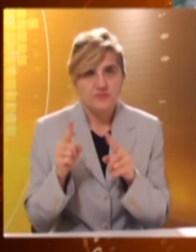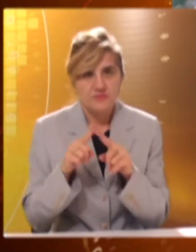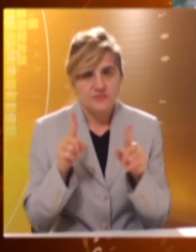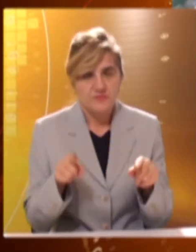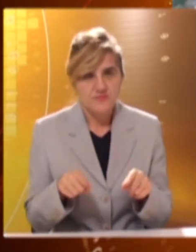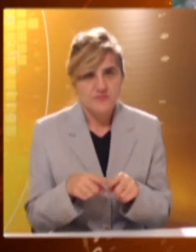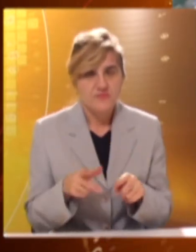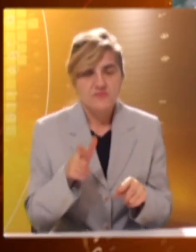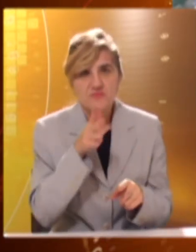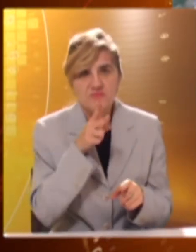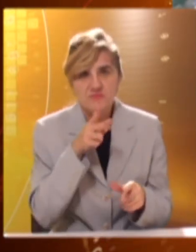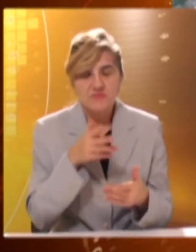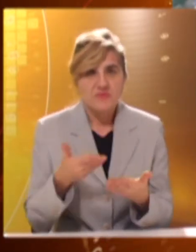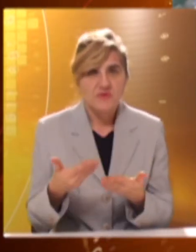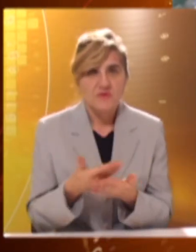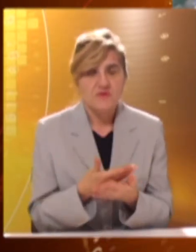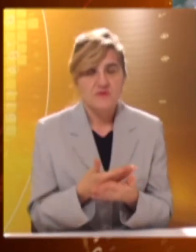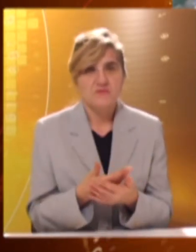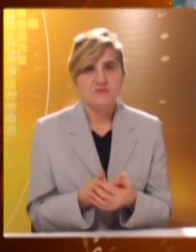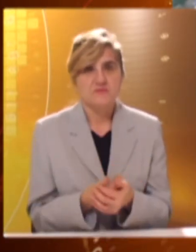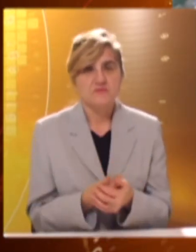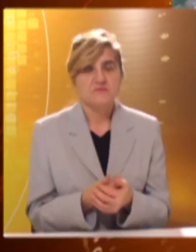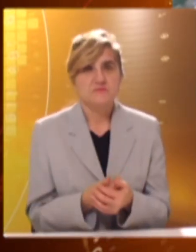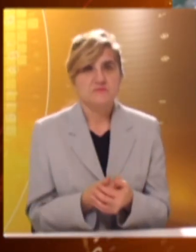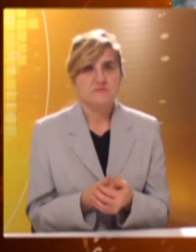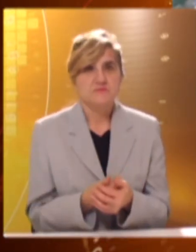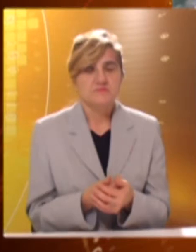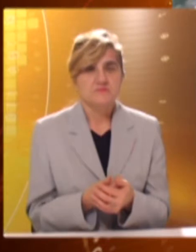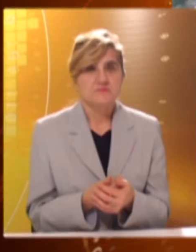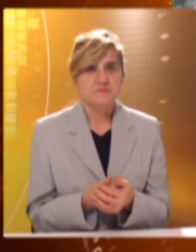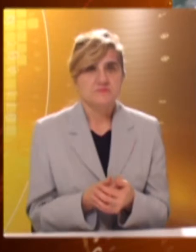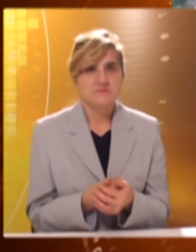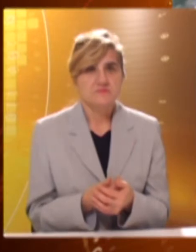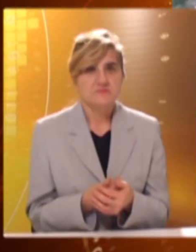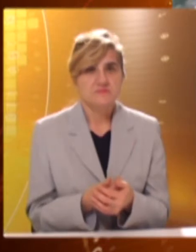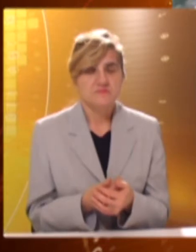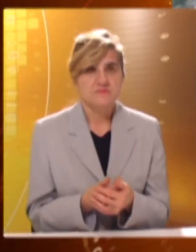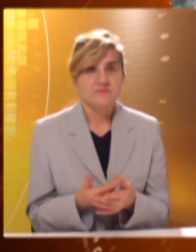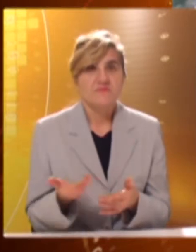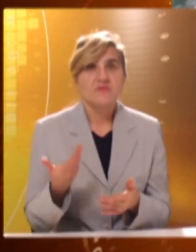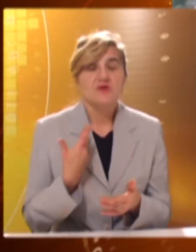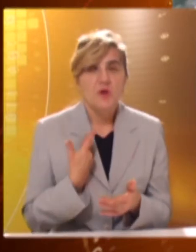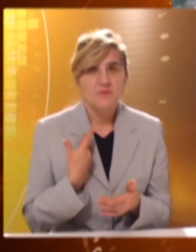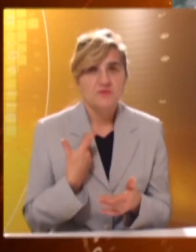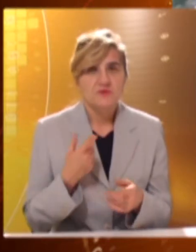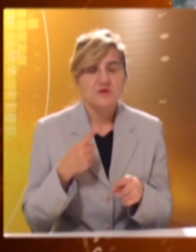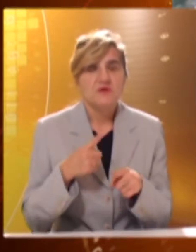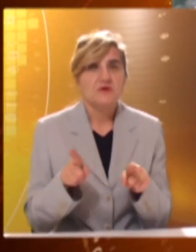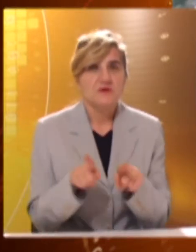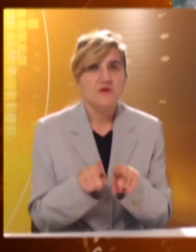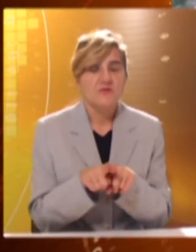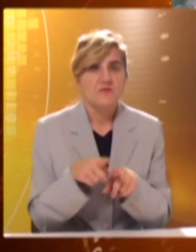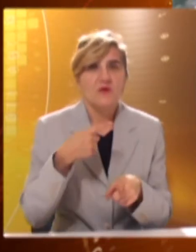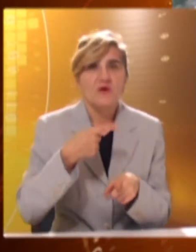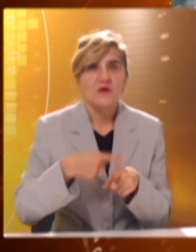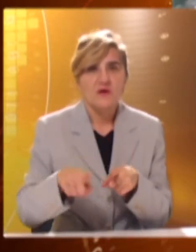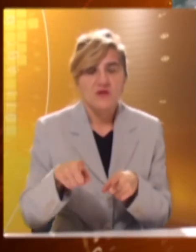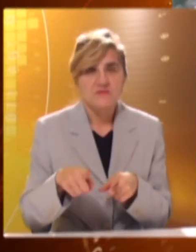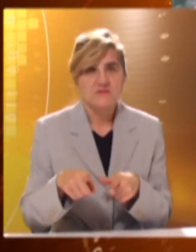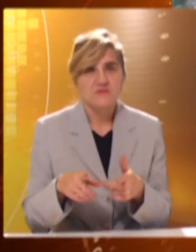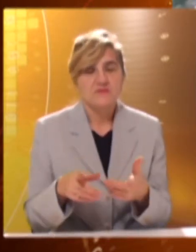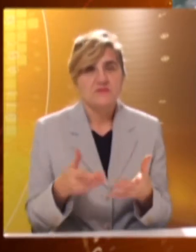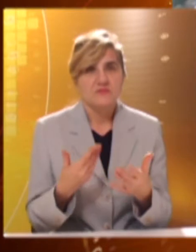i čitav taj sistem nekog, da kažem, dobijanja sredstava. Ove